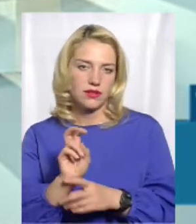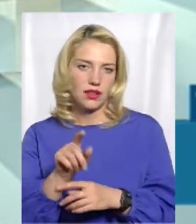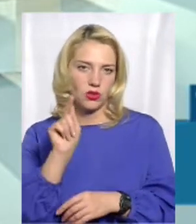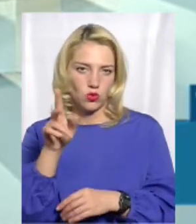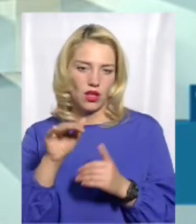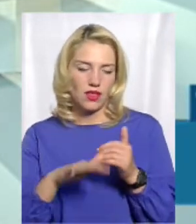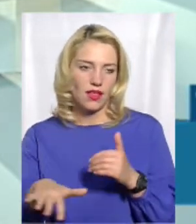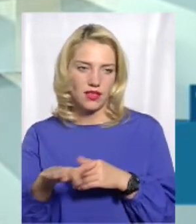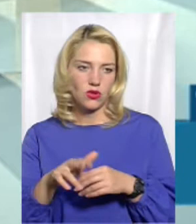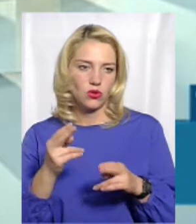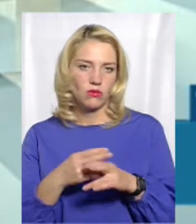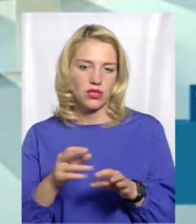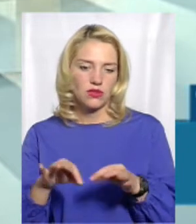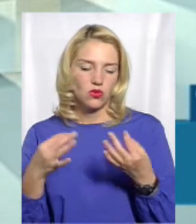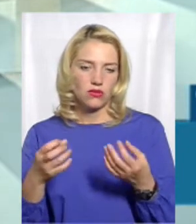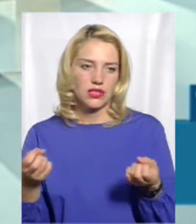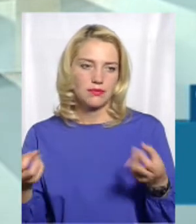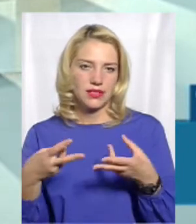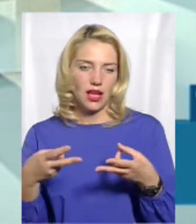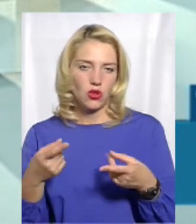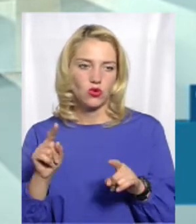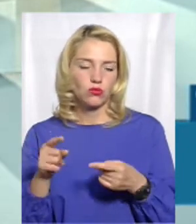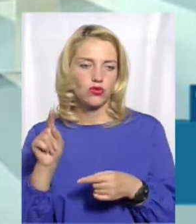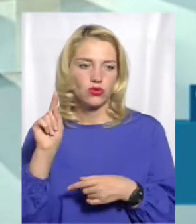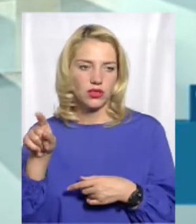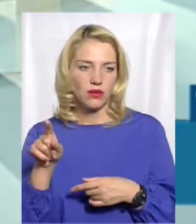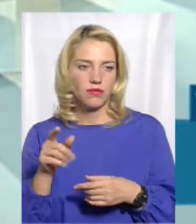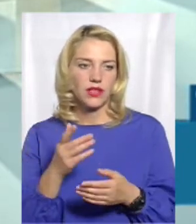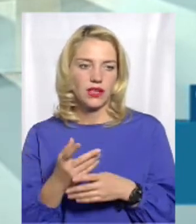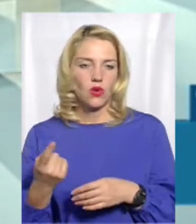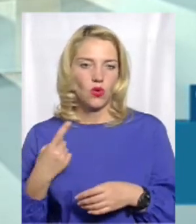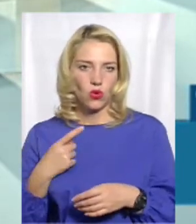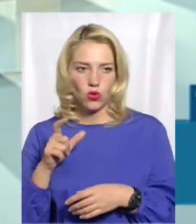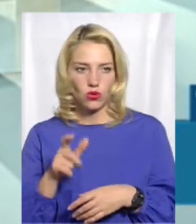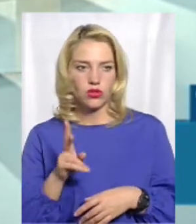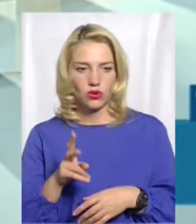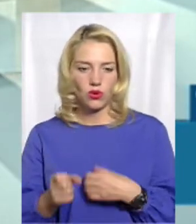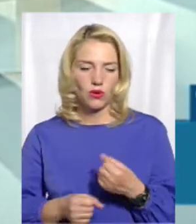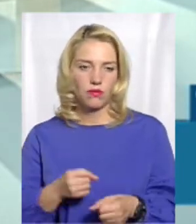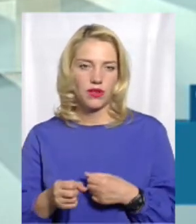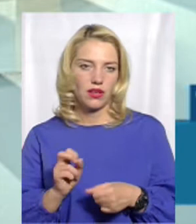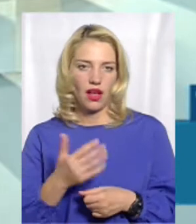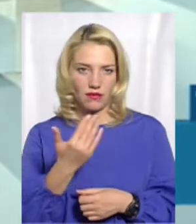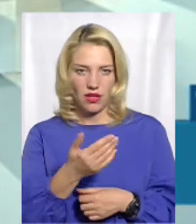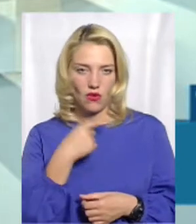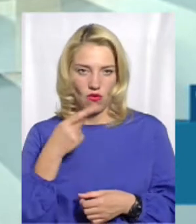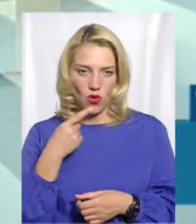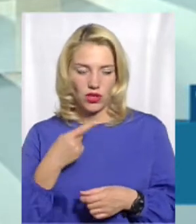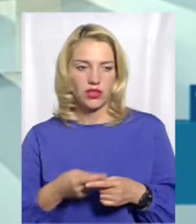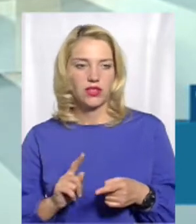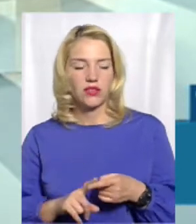туди на територію без дозволу спеціального, тому що того охоронця, який там бігає, як говорить